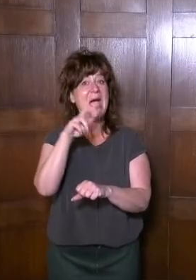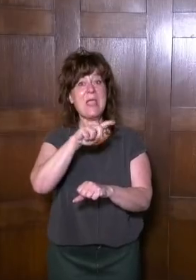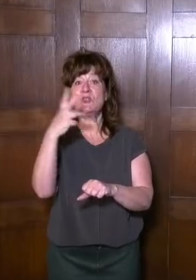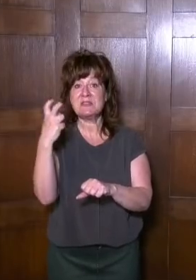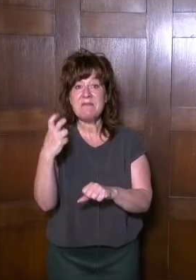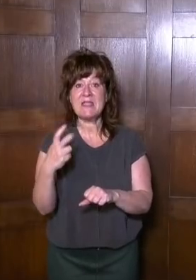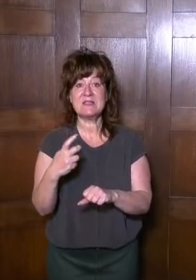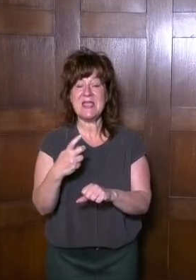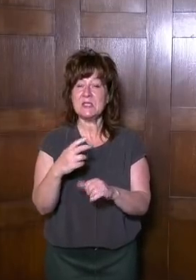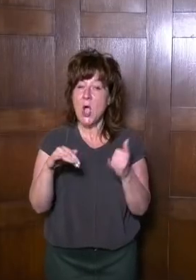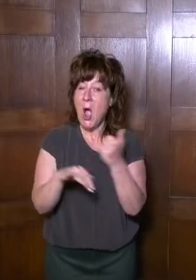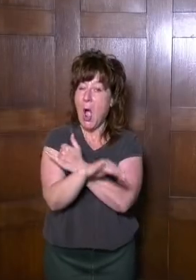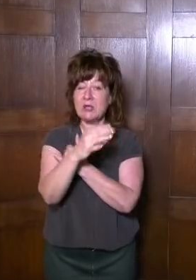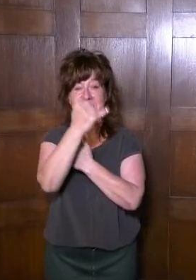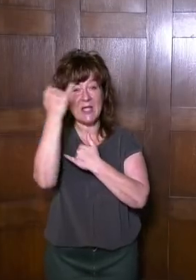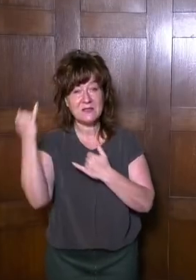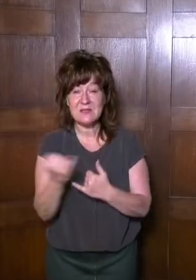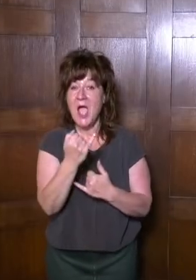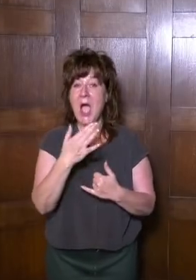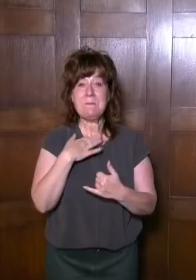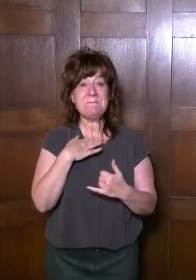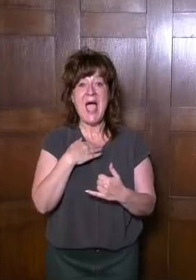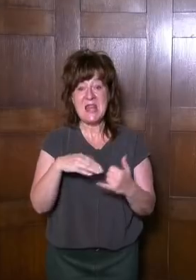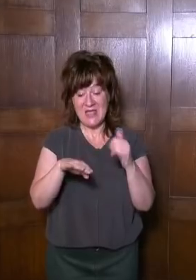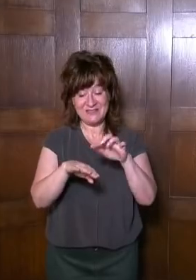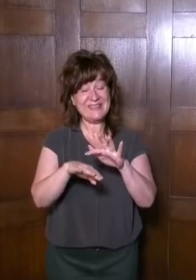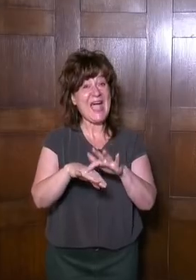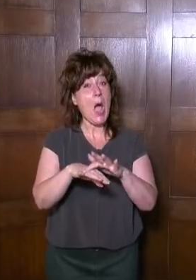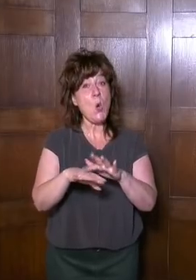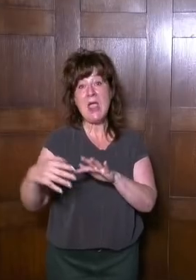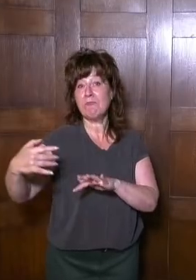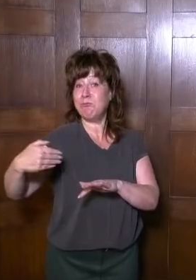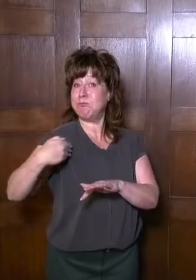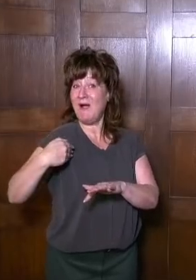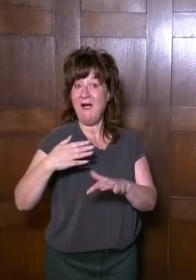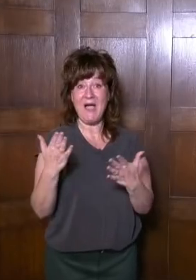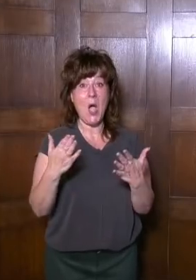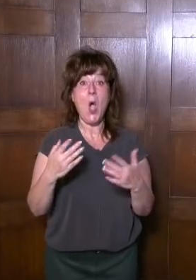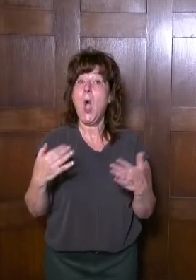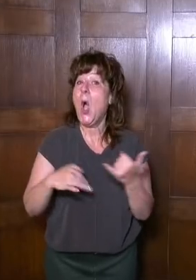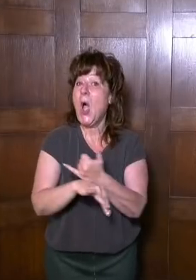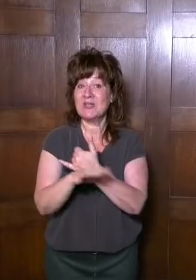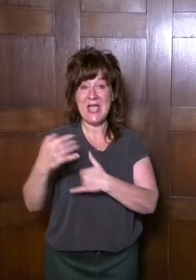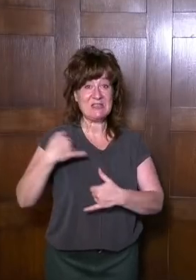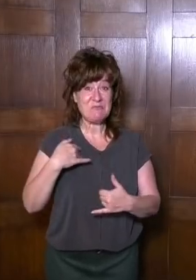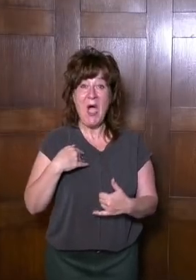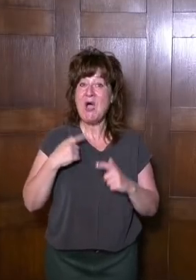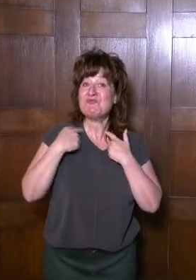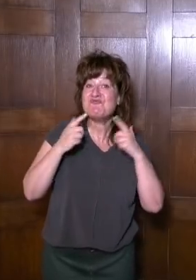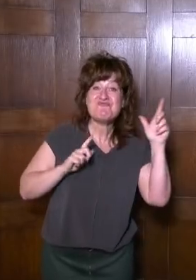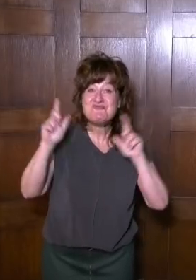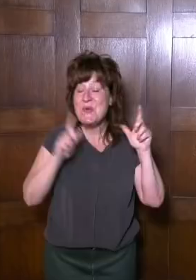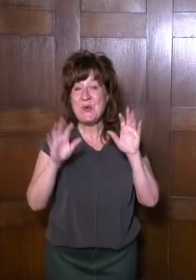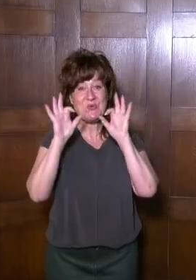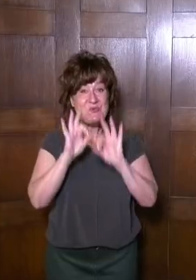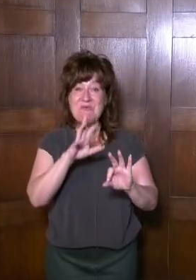ultimative Hochzeitsjahr. Meine traurigen Paare waren, oder die Hochzeitspaare waren in guter Stimmung. Es waren unheimlich